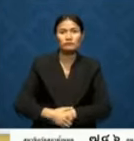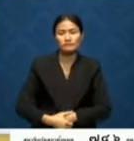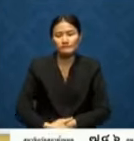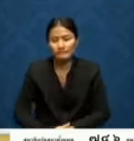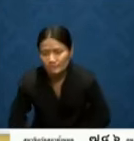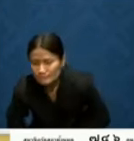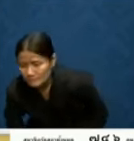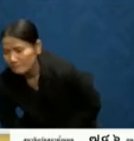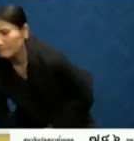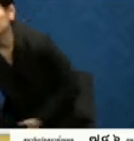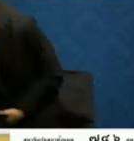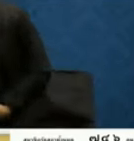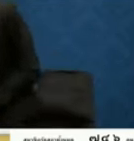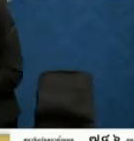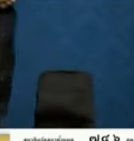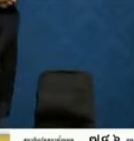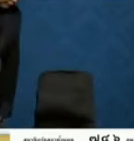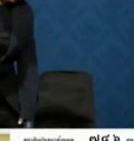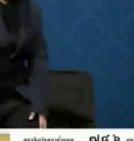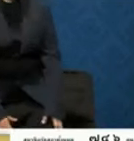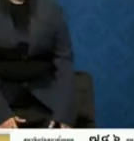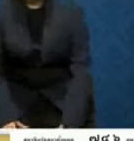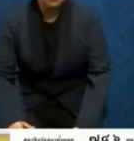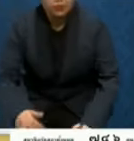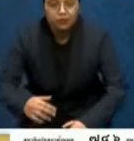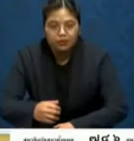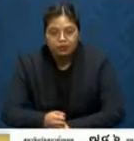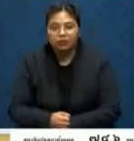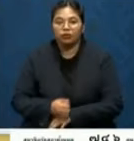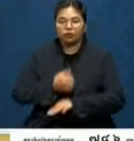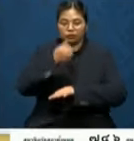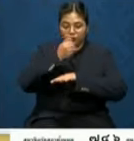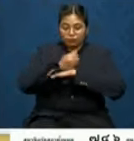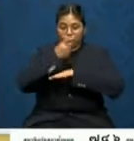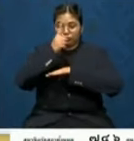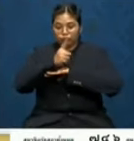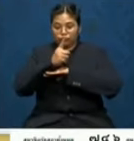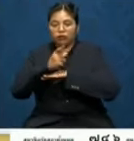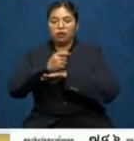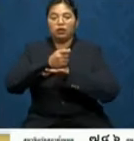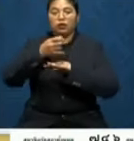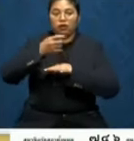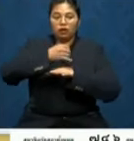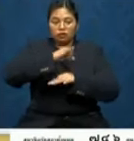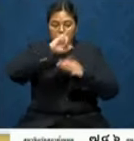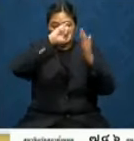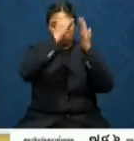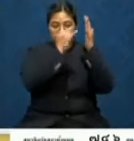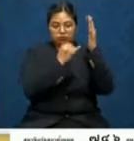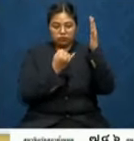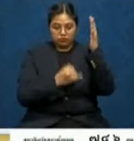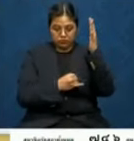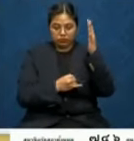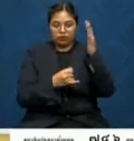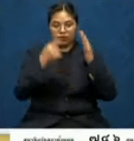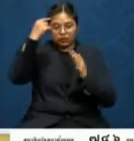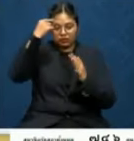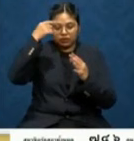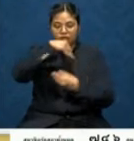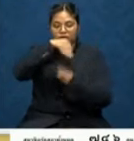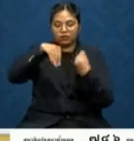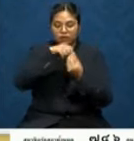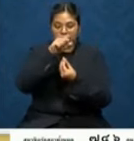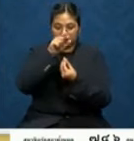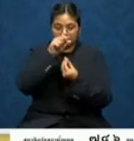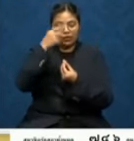การจังหวัดทุกจังหวัดได้บรรจุยุทธศาสตร์เศรษฐกิจสร้างสรรค์ไว้ทุกจังหวัดและก็ด